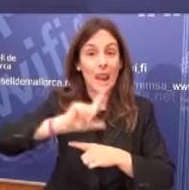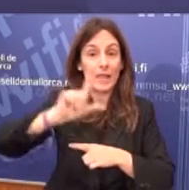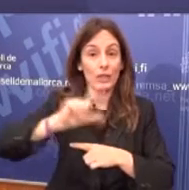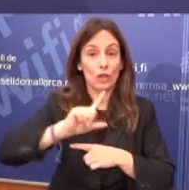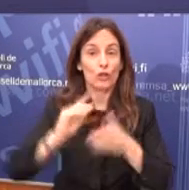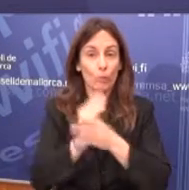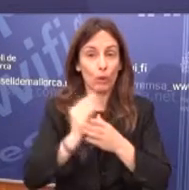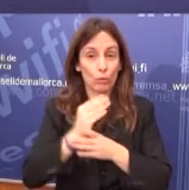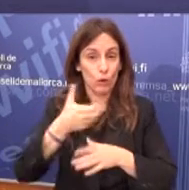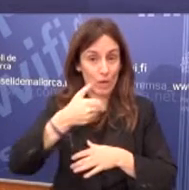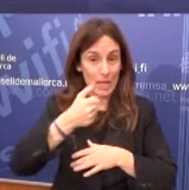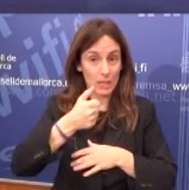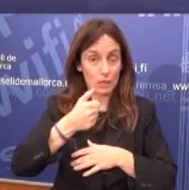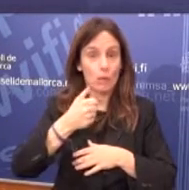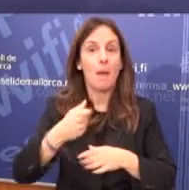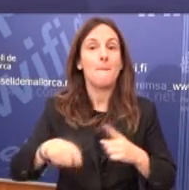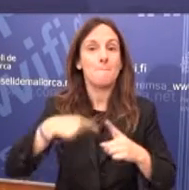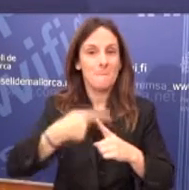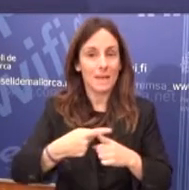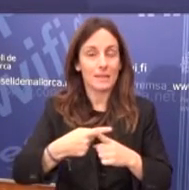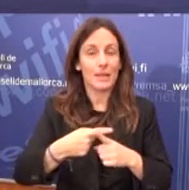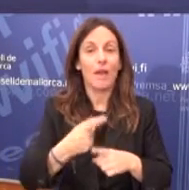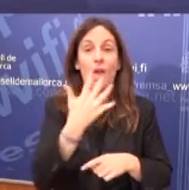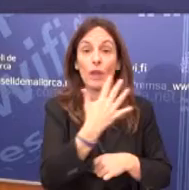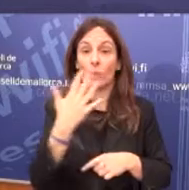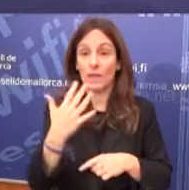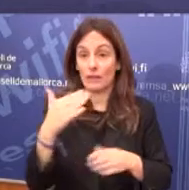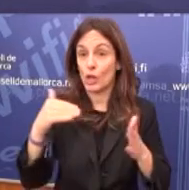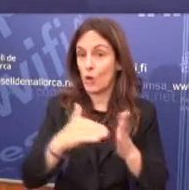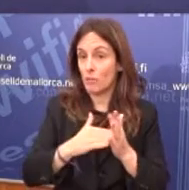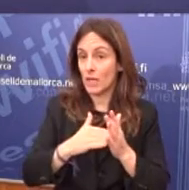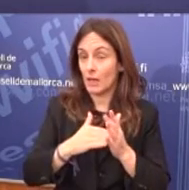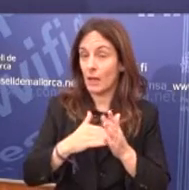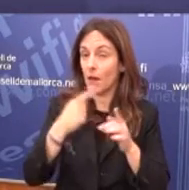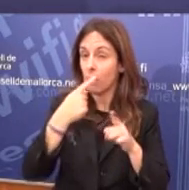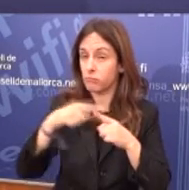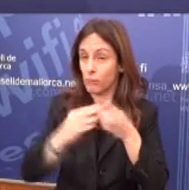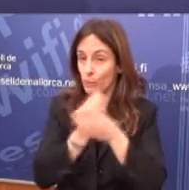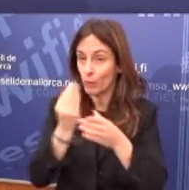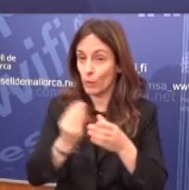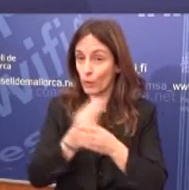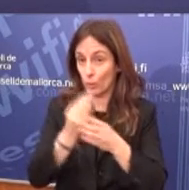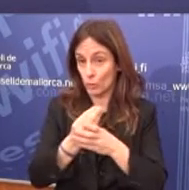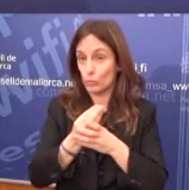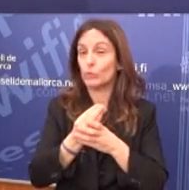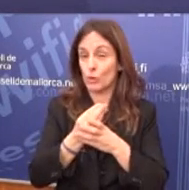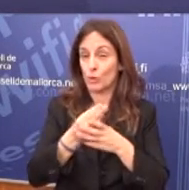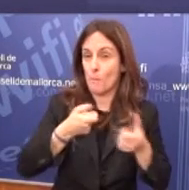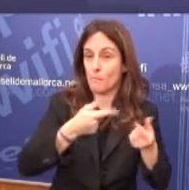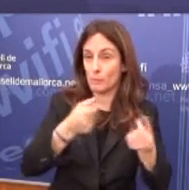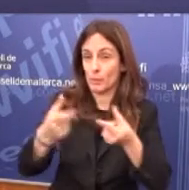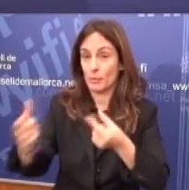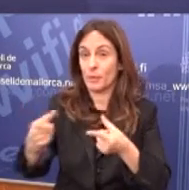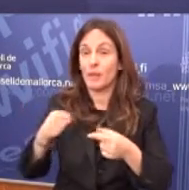productes lactis i que s'han repartit més de 55.000 unitats de productes en